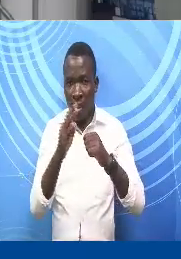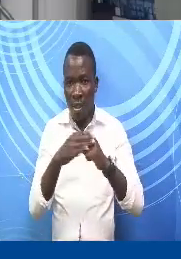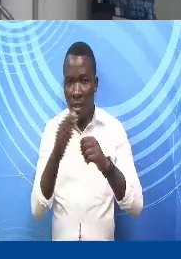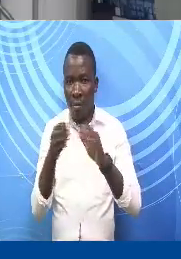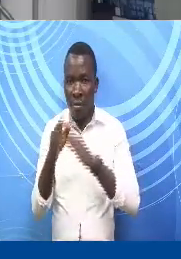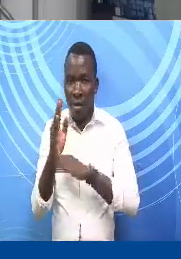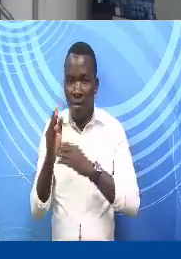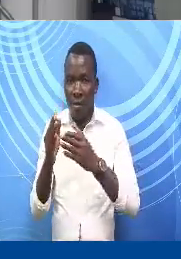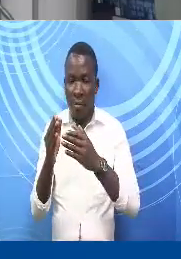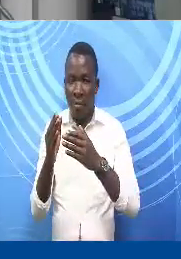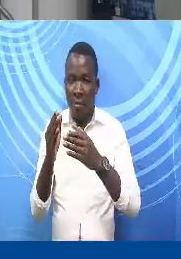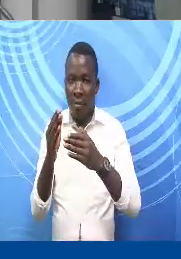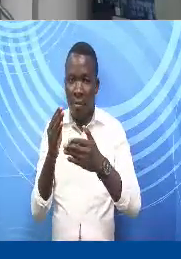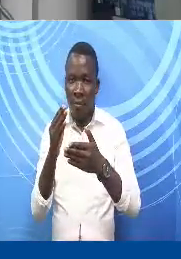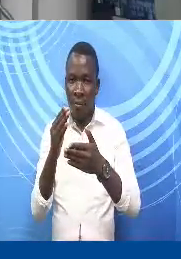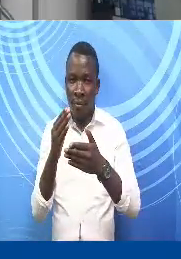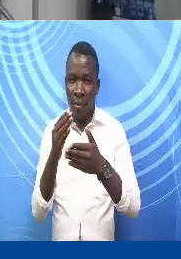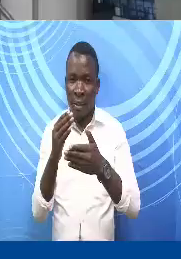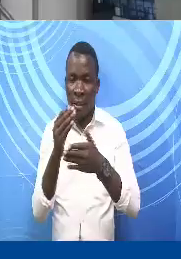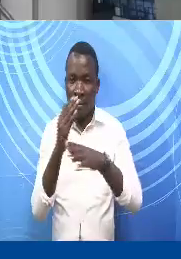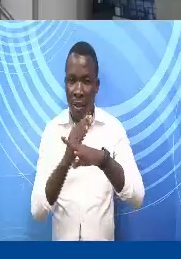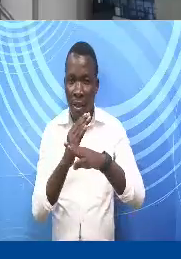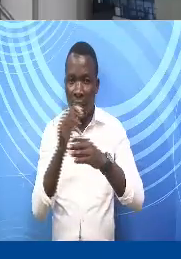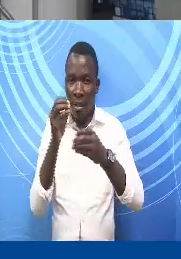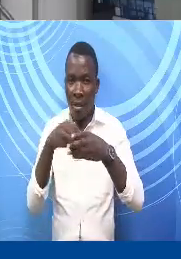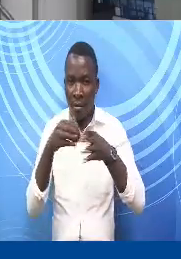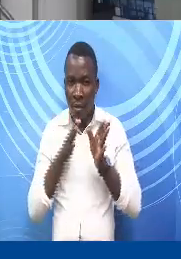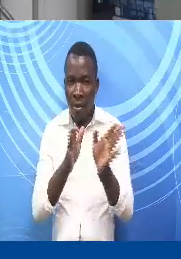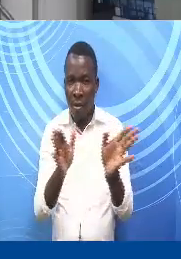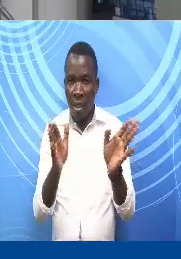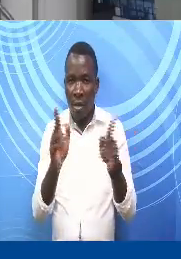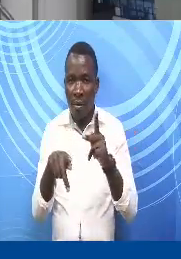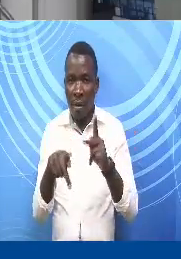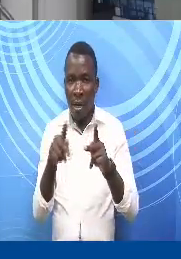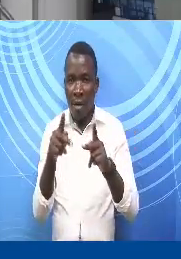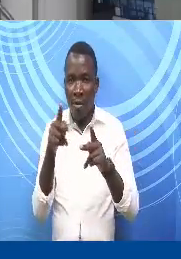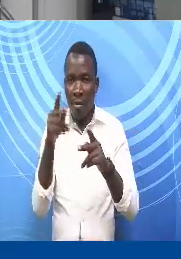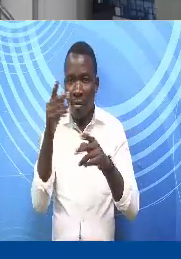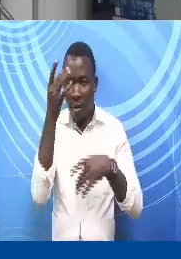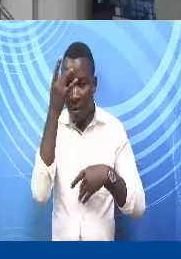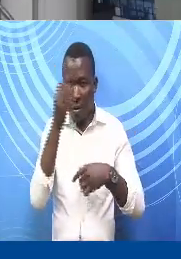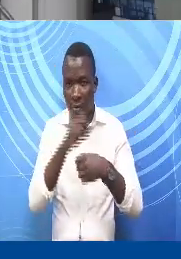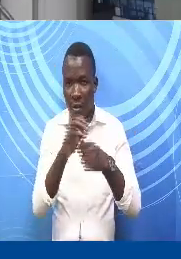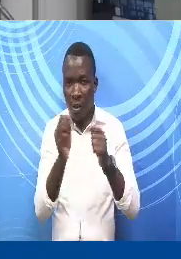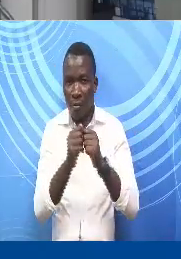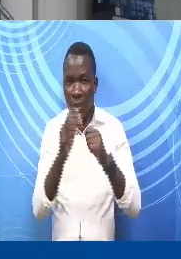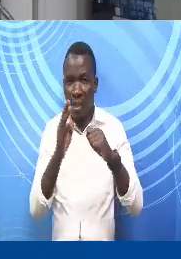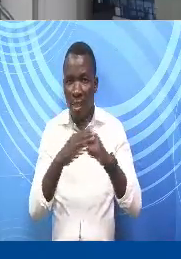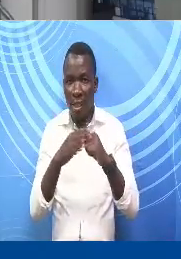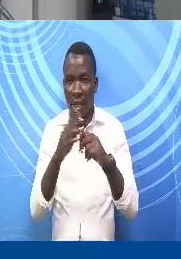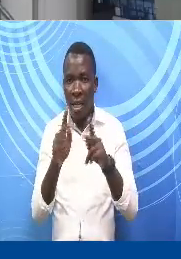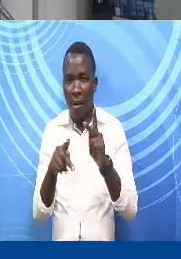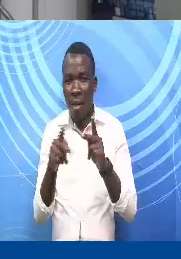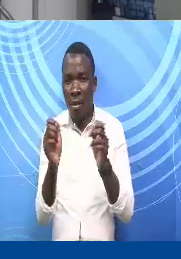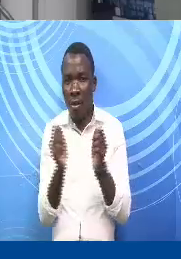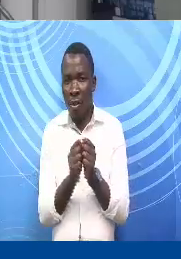Imana imwakire mu bayo muri rusange mu Rwanda abantu bamaze kwandura icyorezo cya COVID-19 bamaze kugera